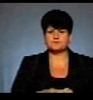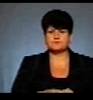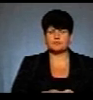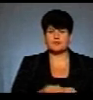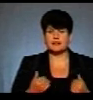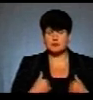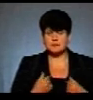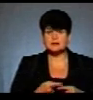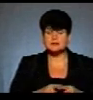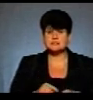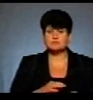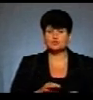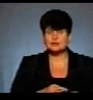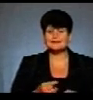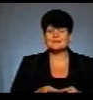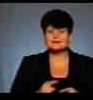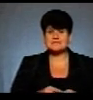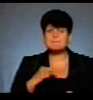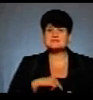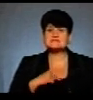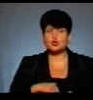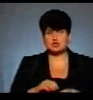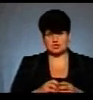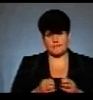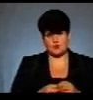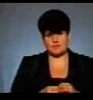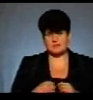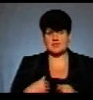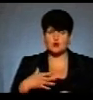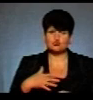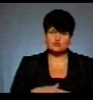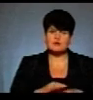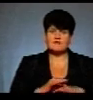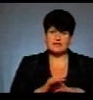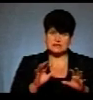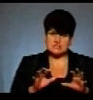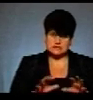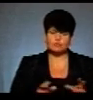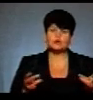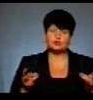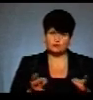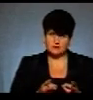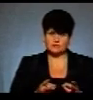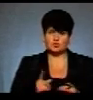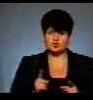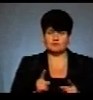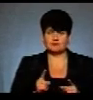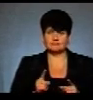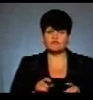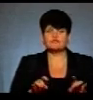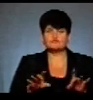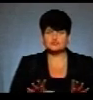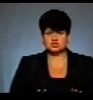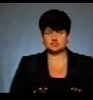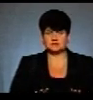для мене булінг все-таки це є психологічна проблема. Я розумію введення закону, воно необхідне, щоб врегулювати